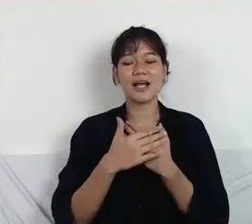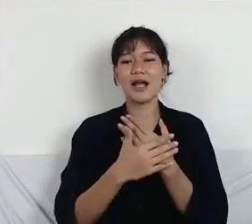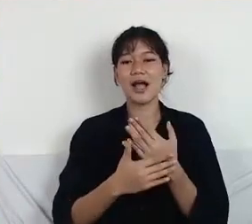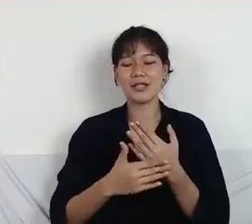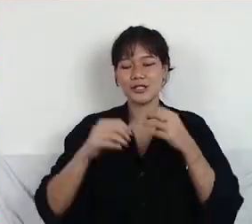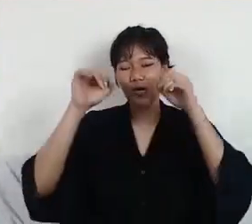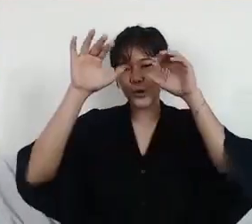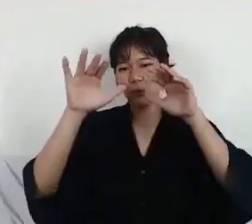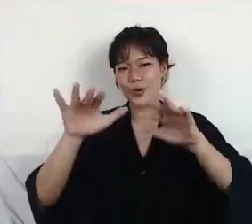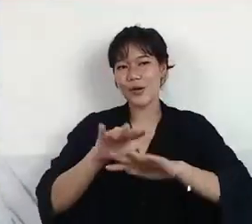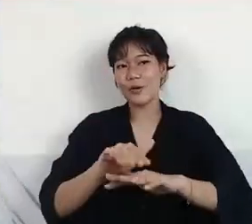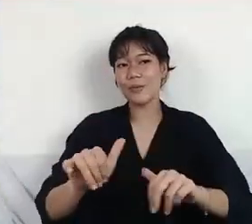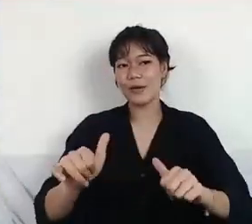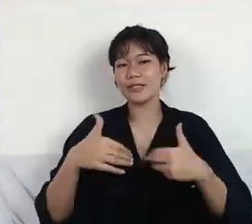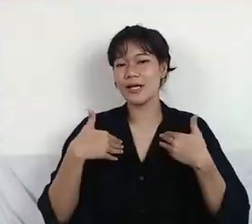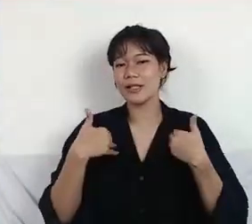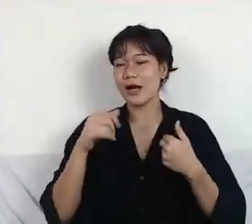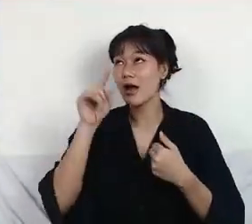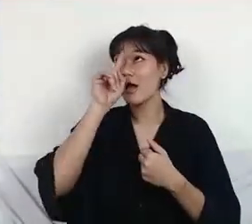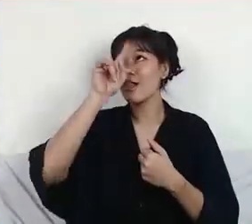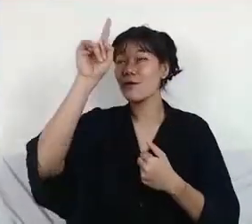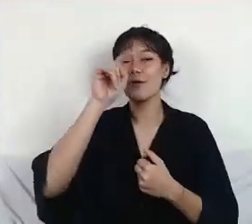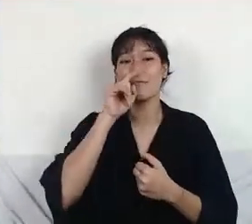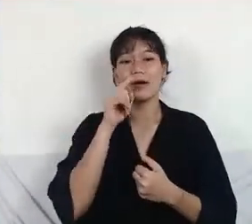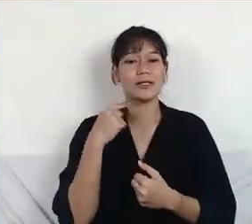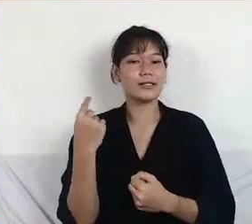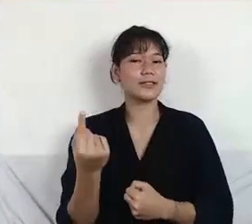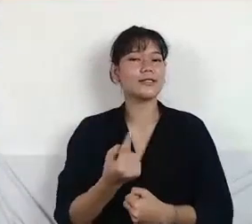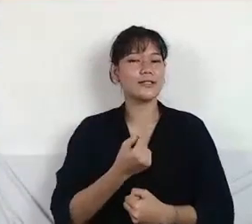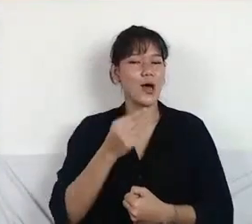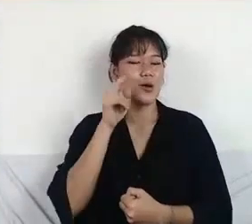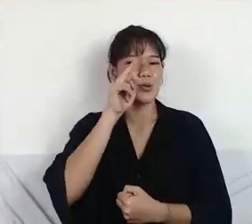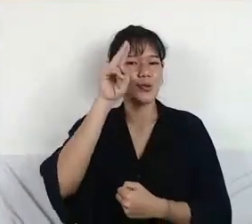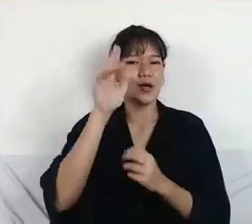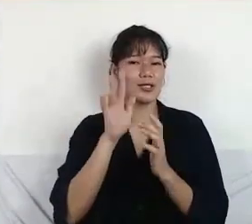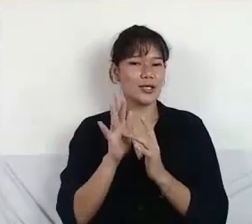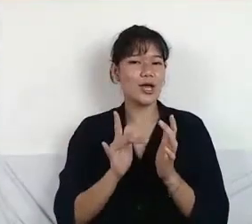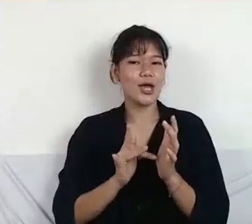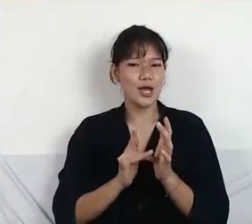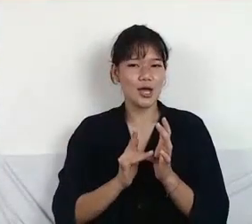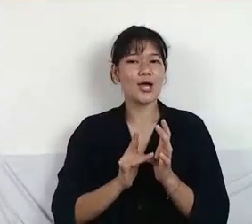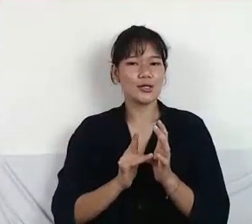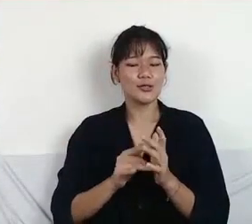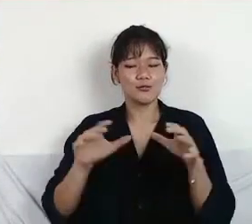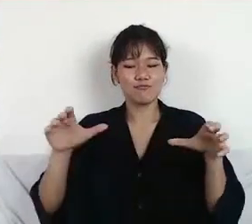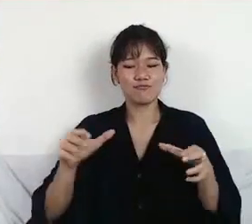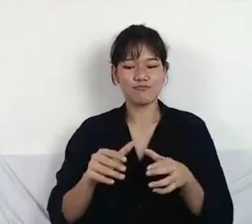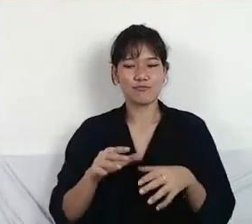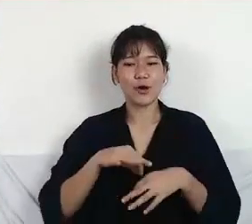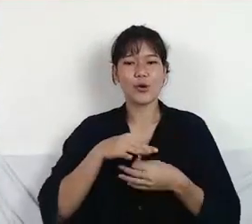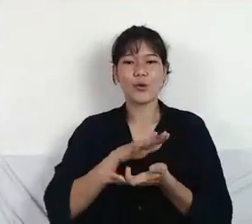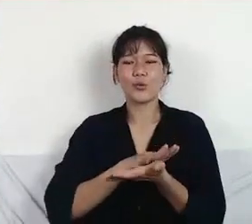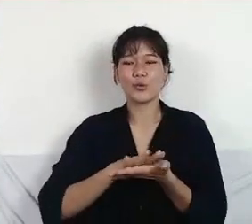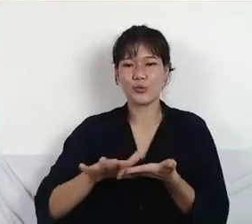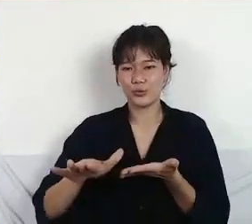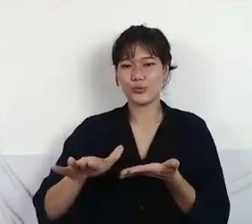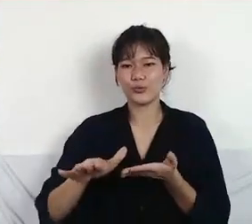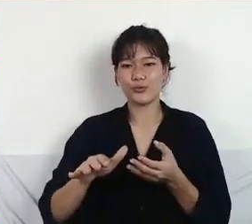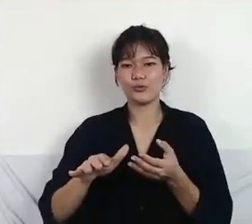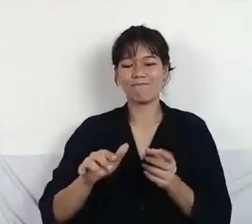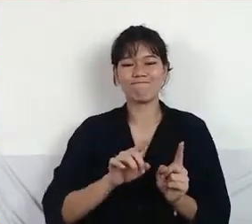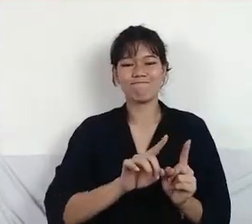Kasih karunia dan damai sejahtera dari Allah Bapa kita dan dari Tuhan Yesus Kristus dalam persekutuan dengan Roh Kudus